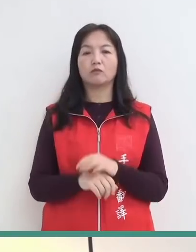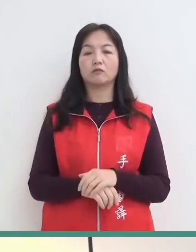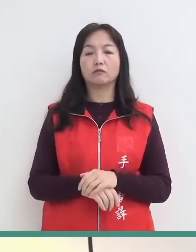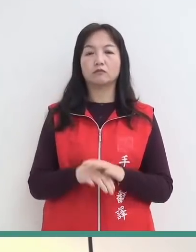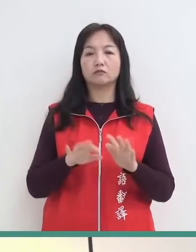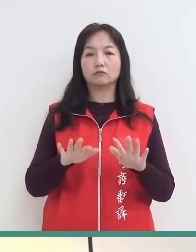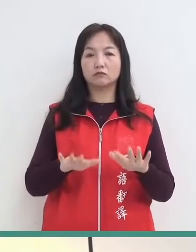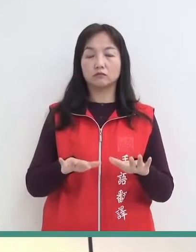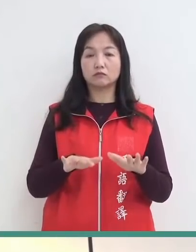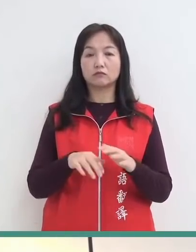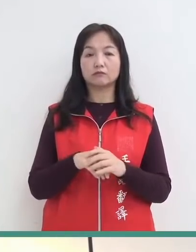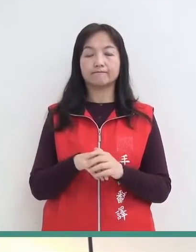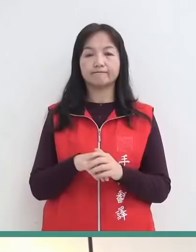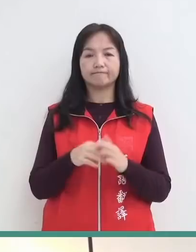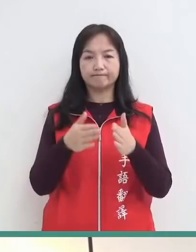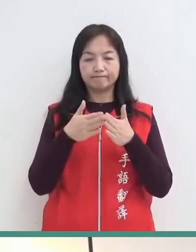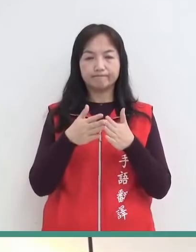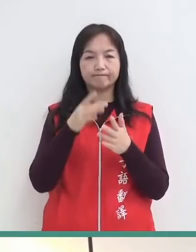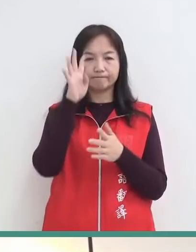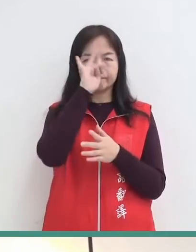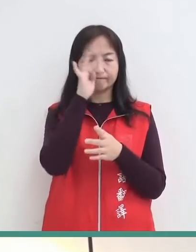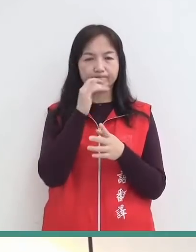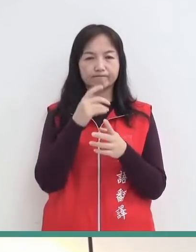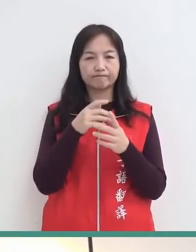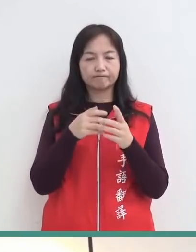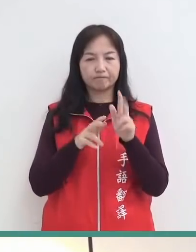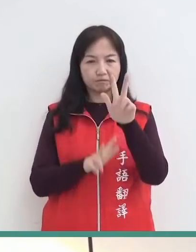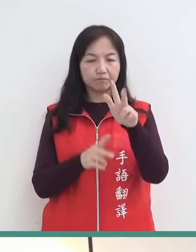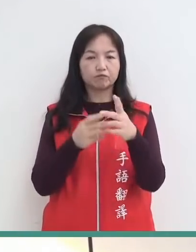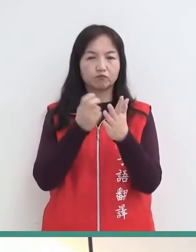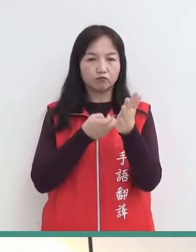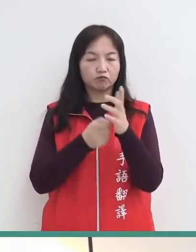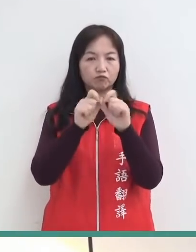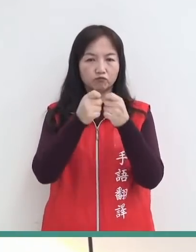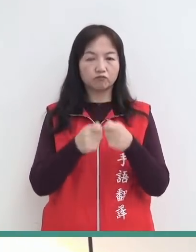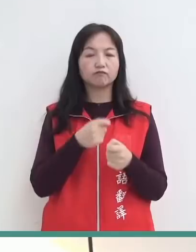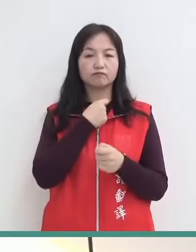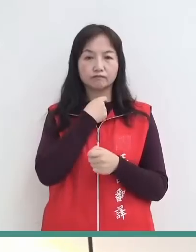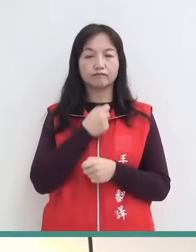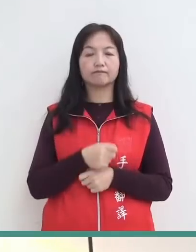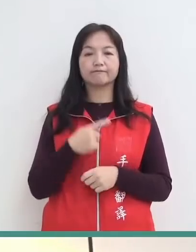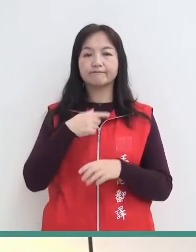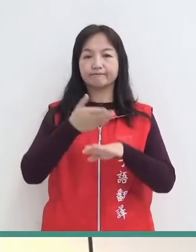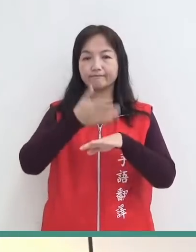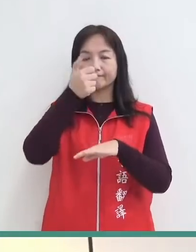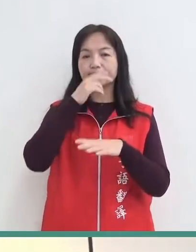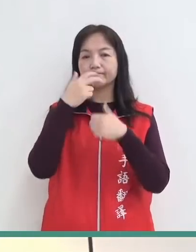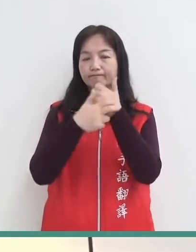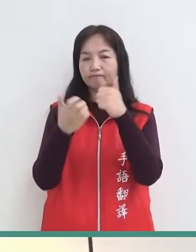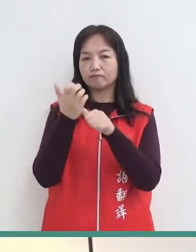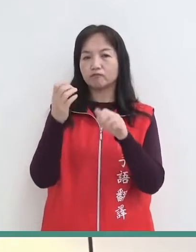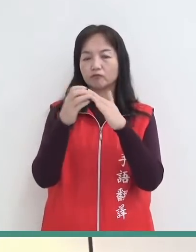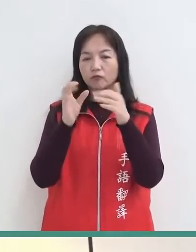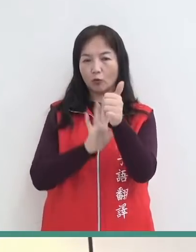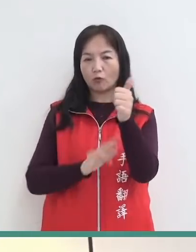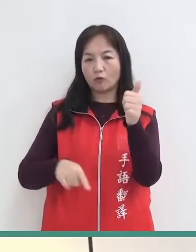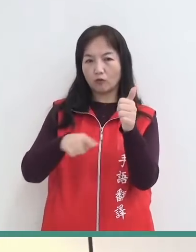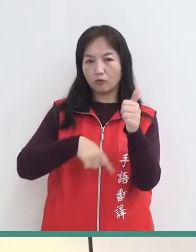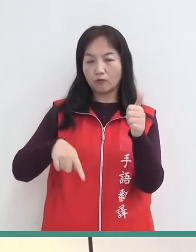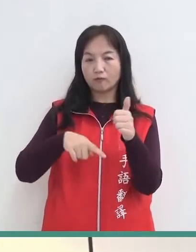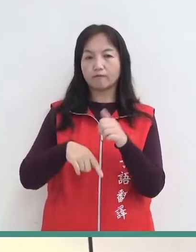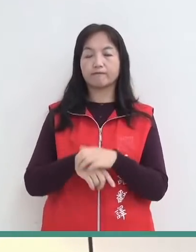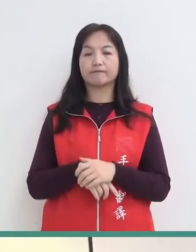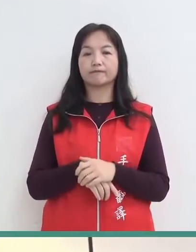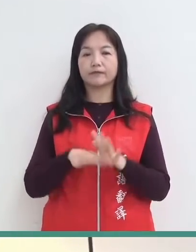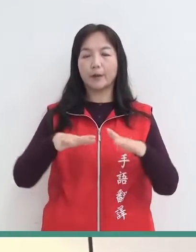以这个疫调的部分要确实。那我很谢谢卫生局疫调团队，